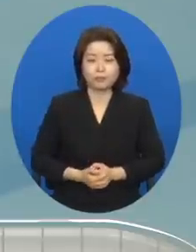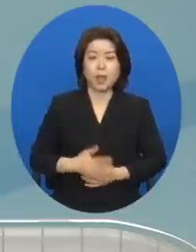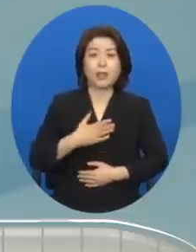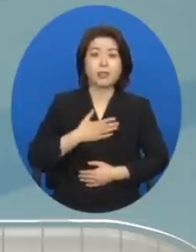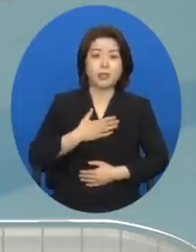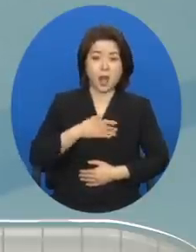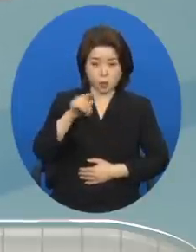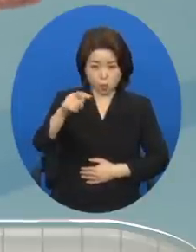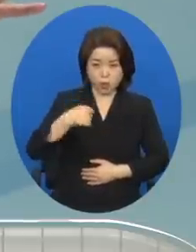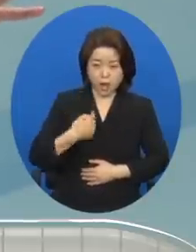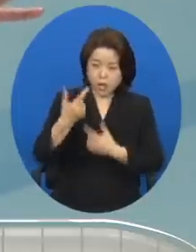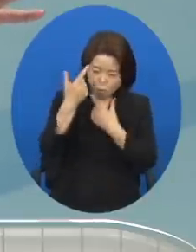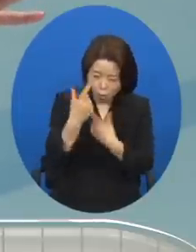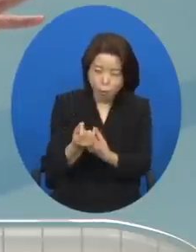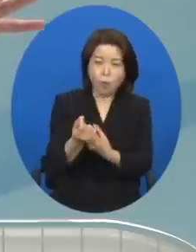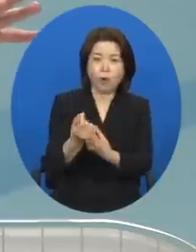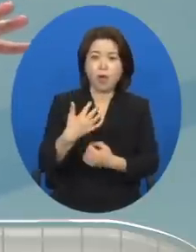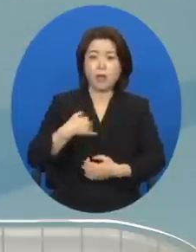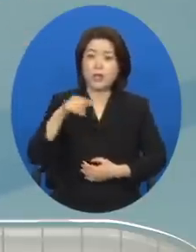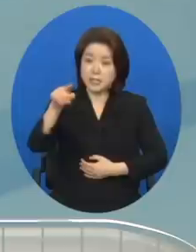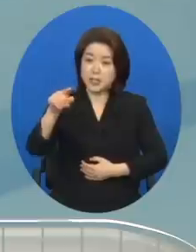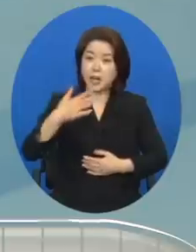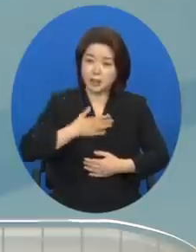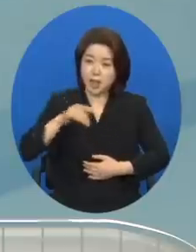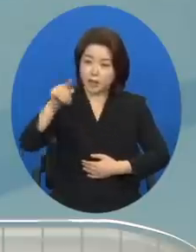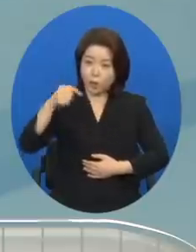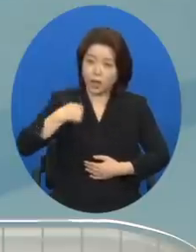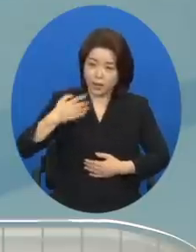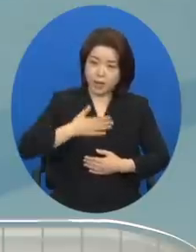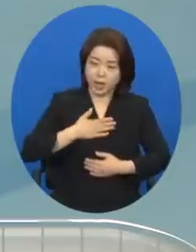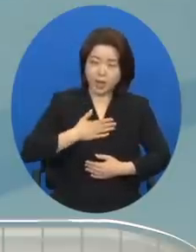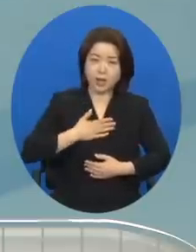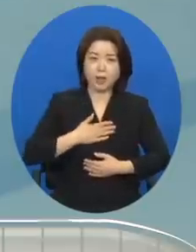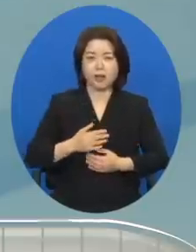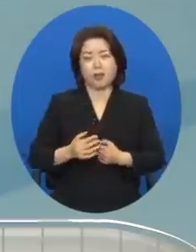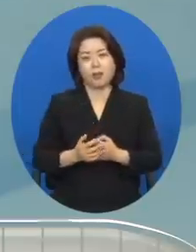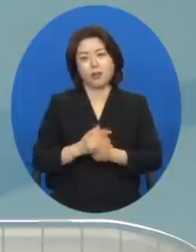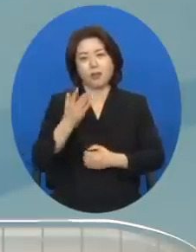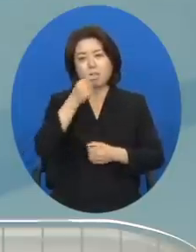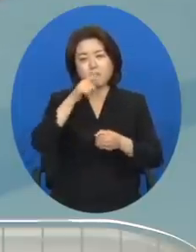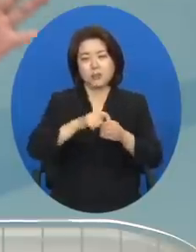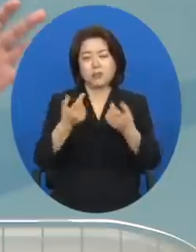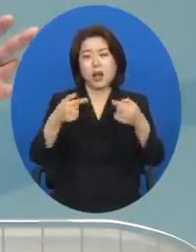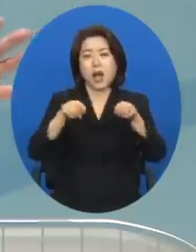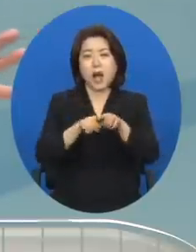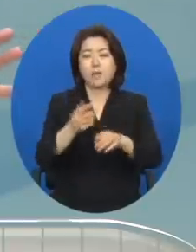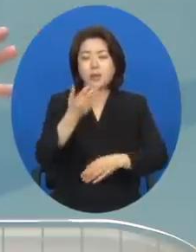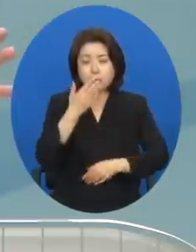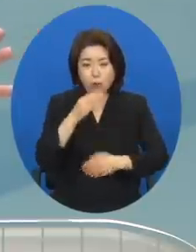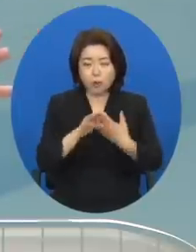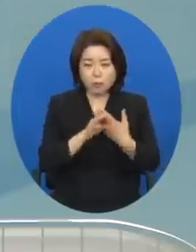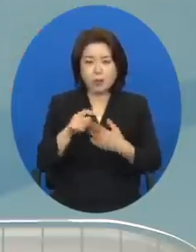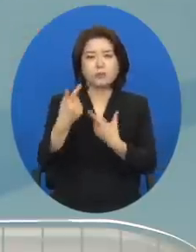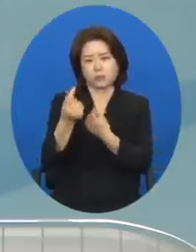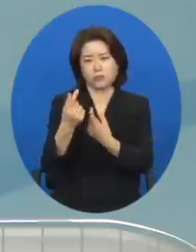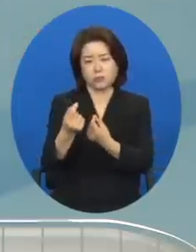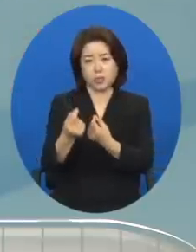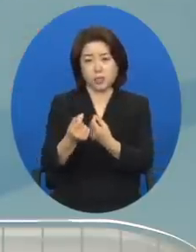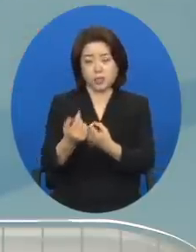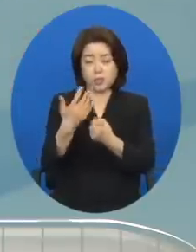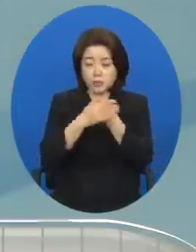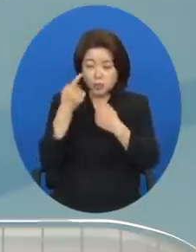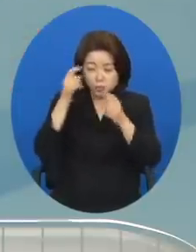나라는 거예요. 그 사람이 곧 나라는 겁니다. 성찬을 같이 받은. 이 은혜의 눈이 열리고 나면